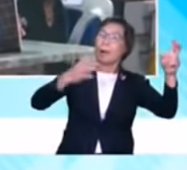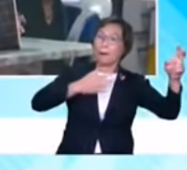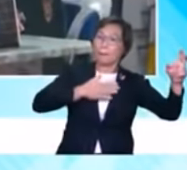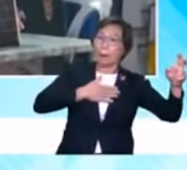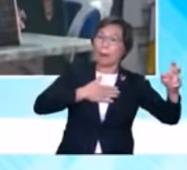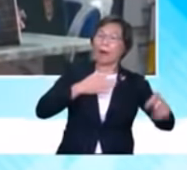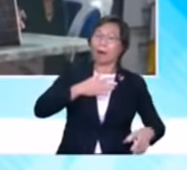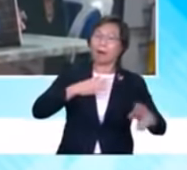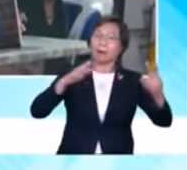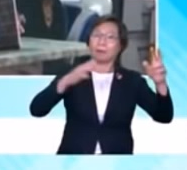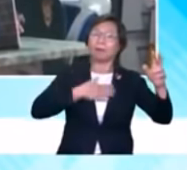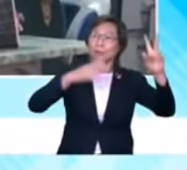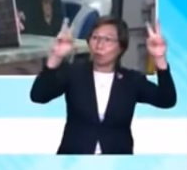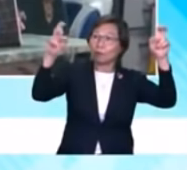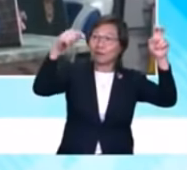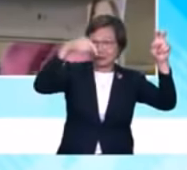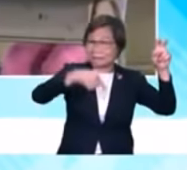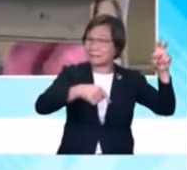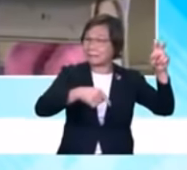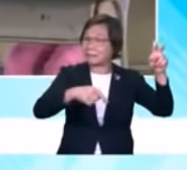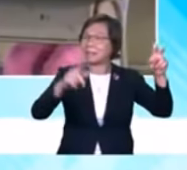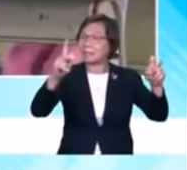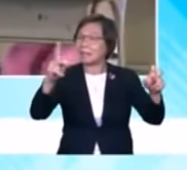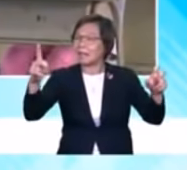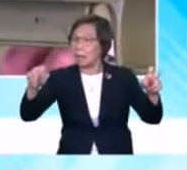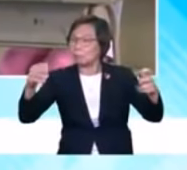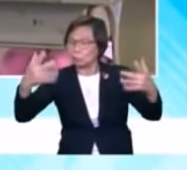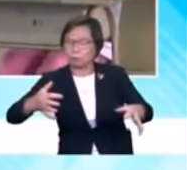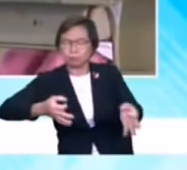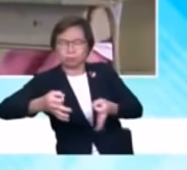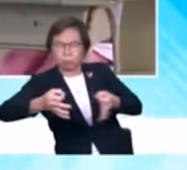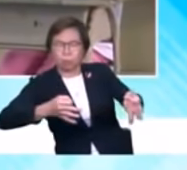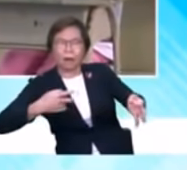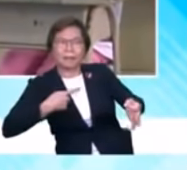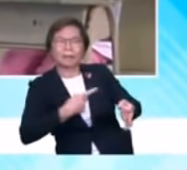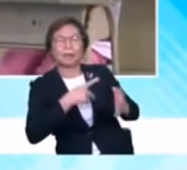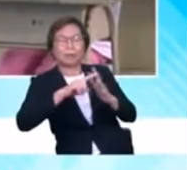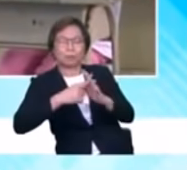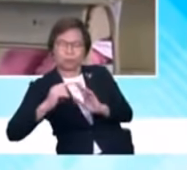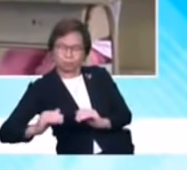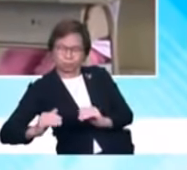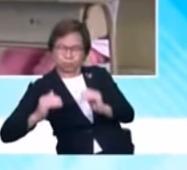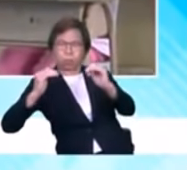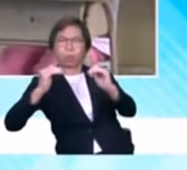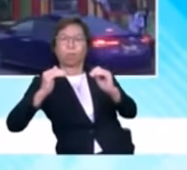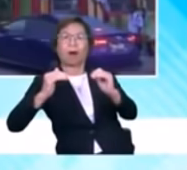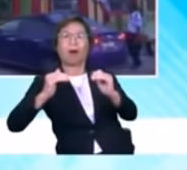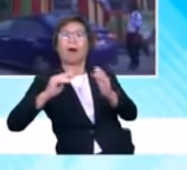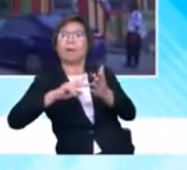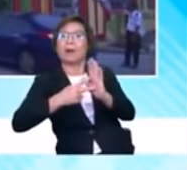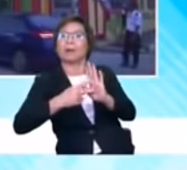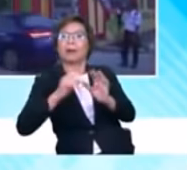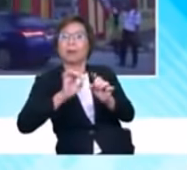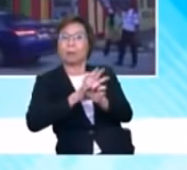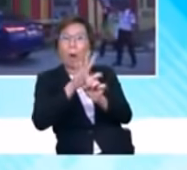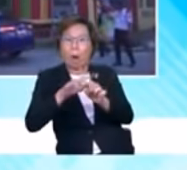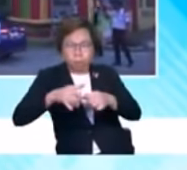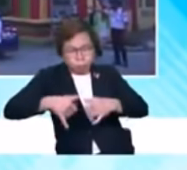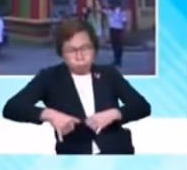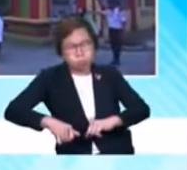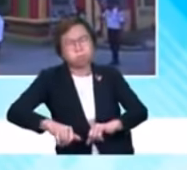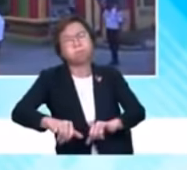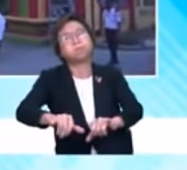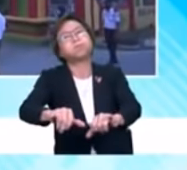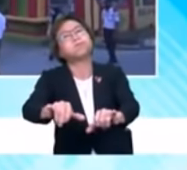Kementerian Kesehatan Malaysia telah menjelaskan bahwa kita akan mudah berpindah ke fasa endemik yang mana